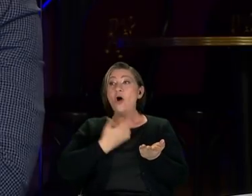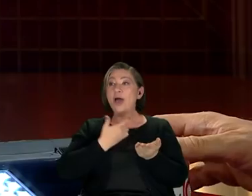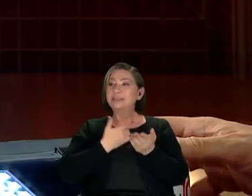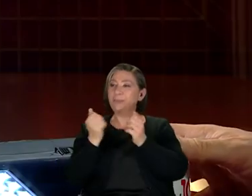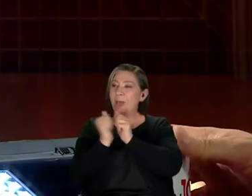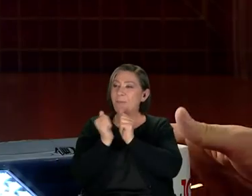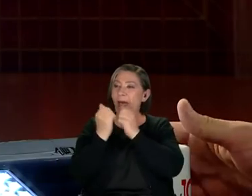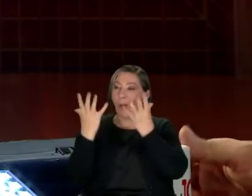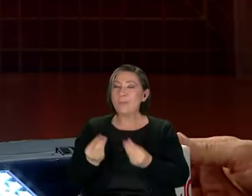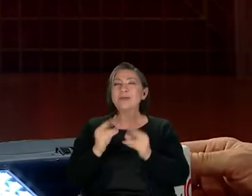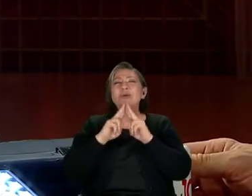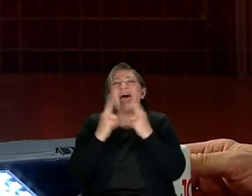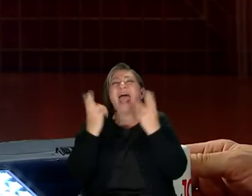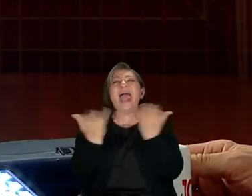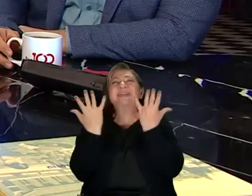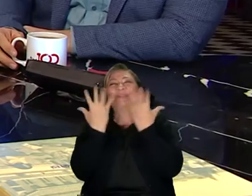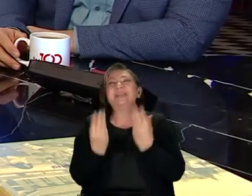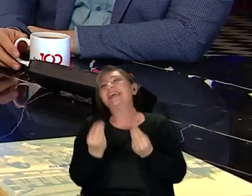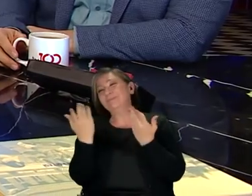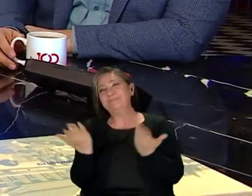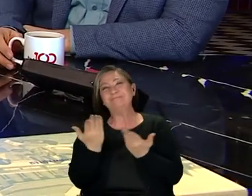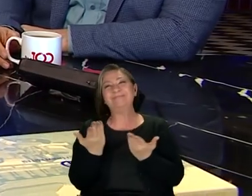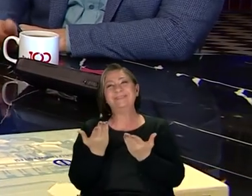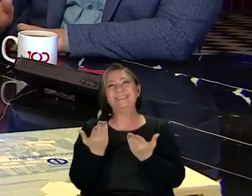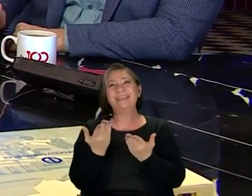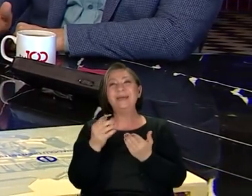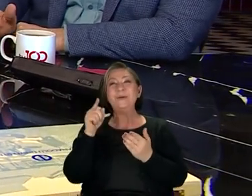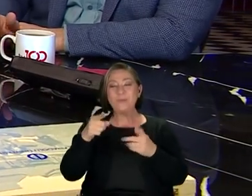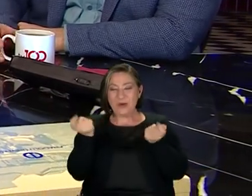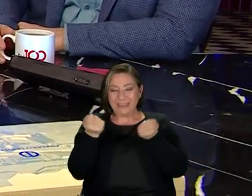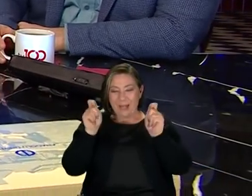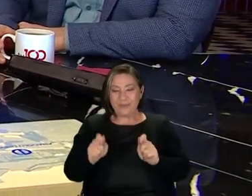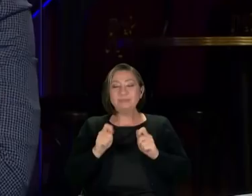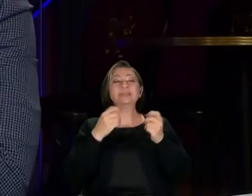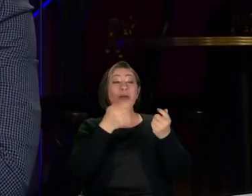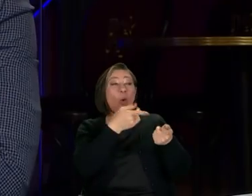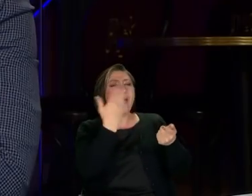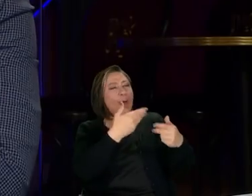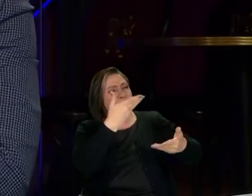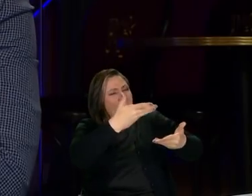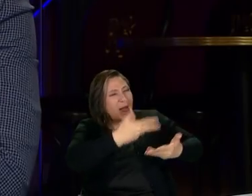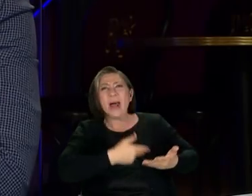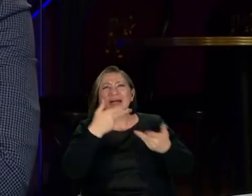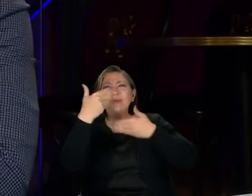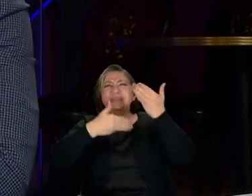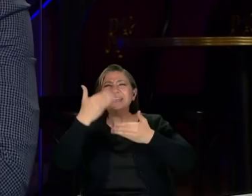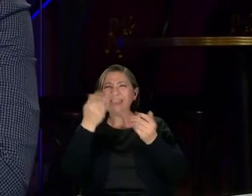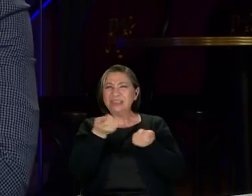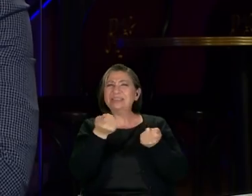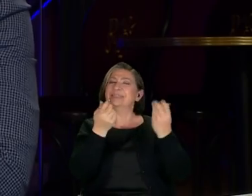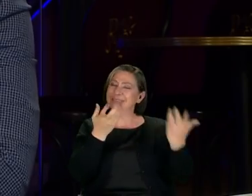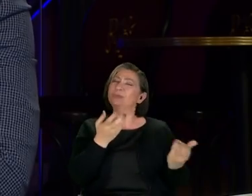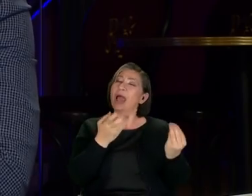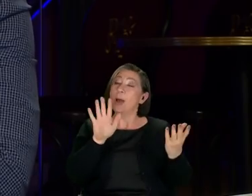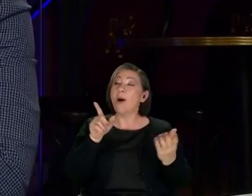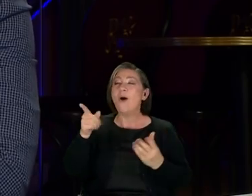olmak biliyor musunuz? Dünyanın en güzel şeyi ya. Evet. Yani bu yaptığımız işler elbette güzel ama yani öğrenciyle olmak